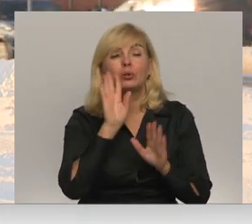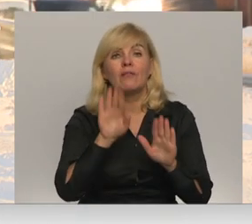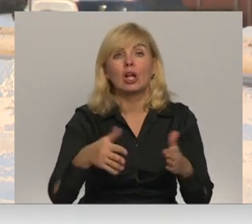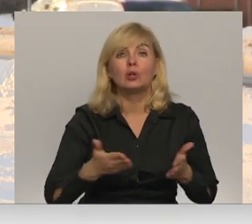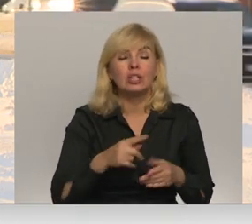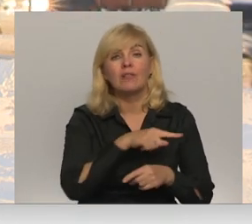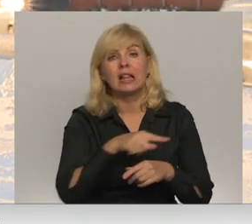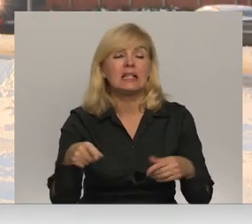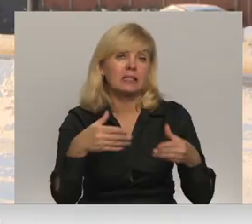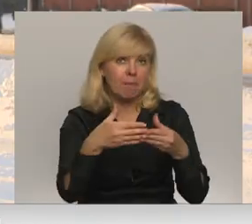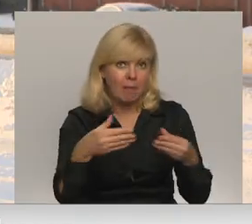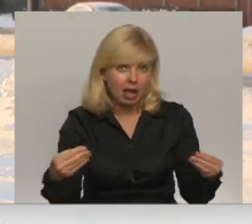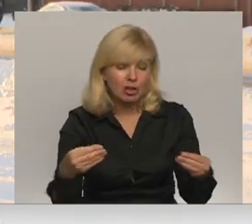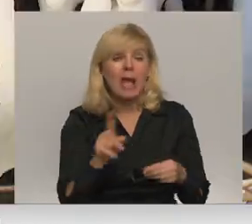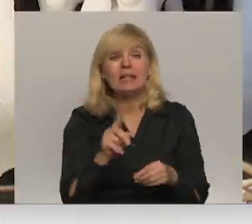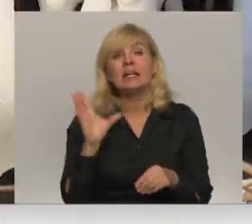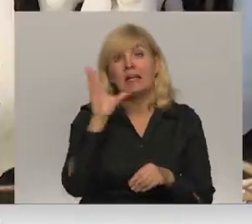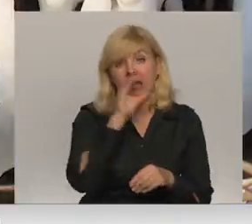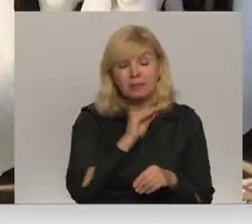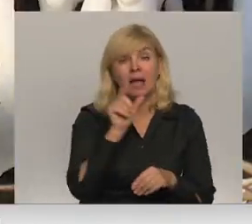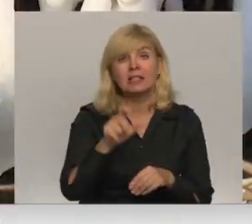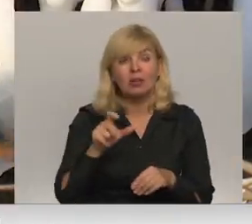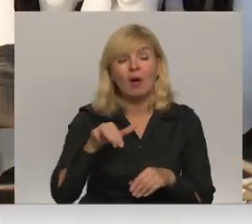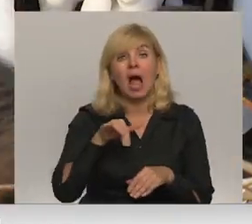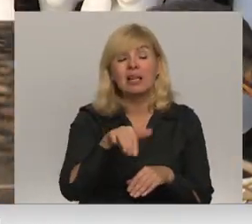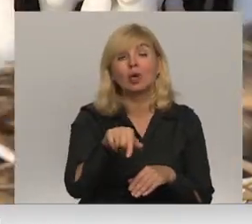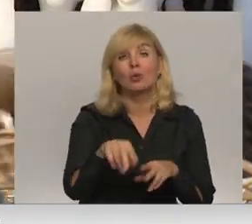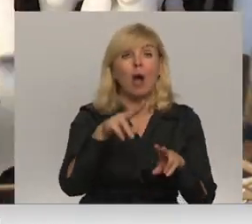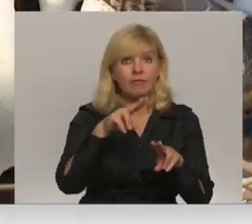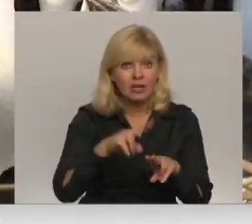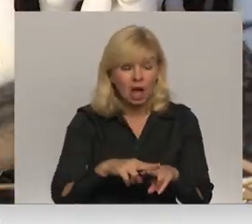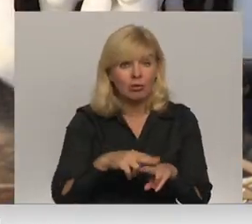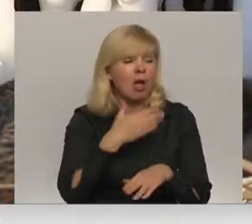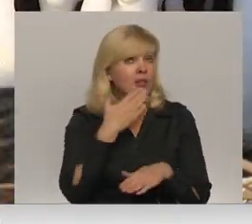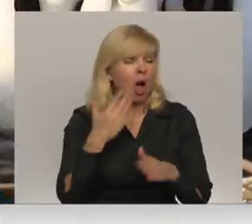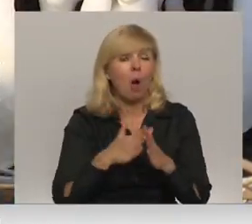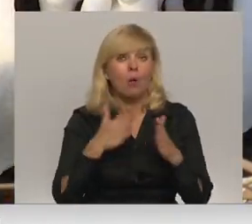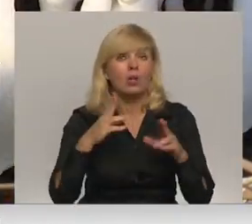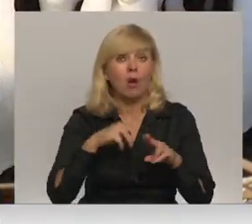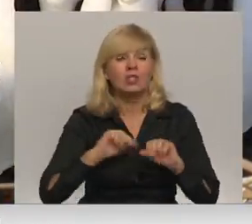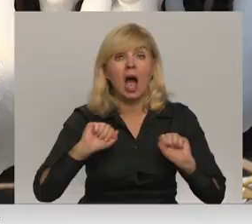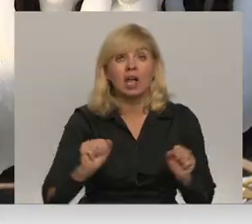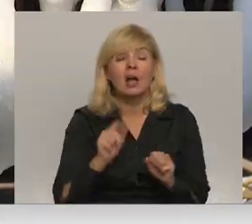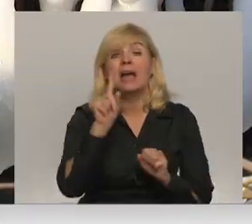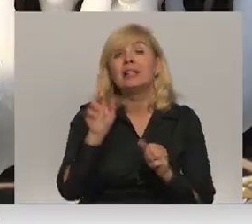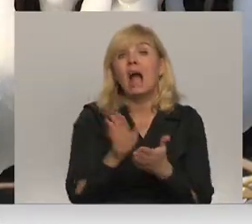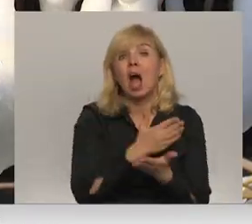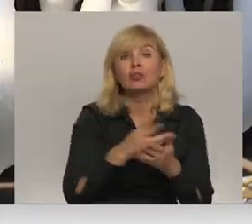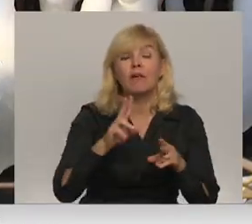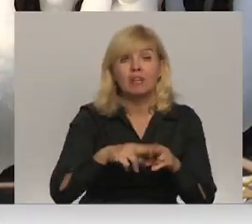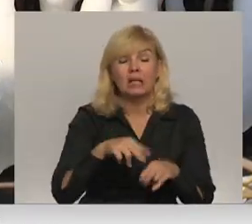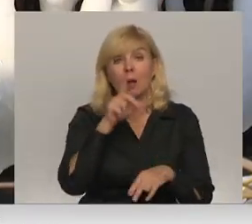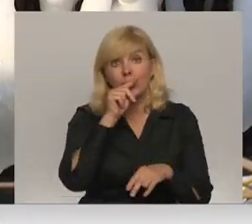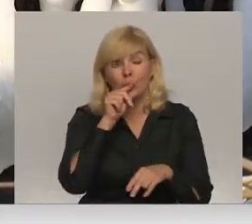līdz pavasarim. Un ja ir iespēja cilvēkiem aiziet uz tādu vietu nav daudz, ja ir aizsalis faktiski atsevišķas vietas, kur tie putni vēl